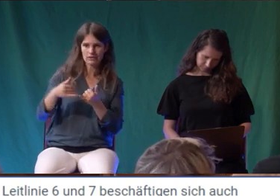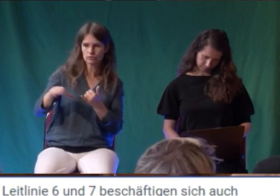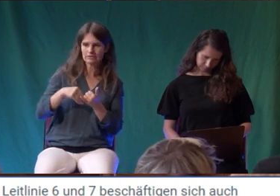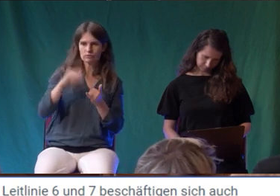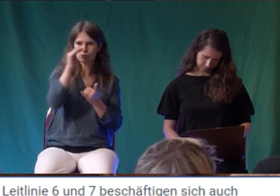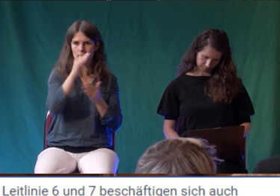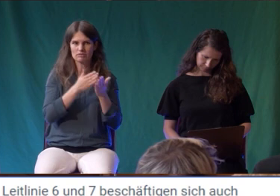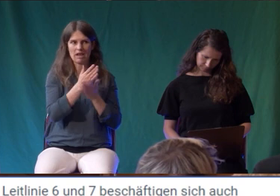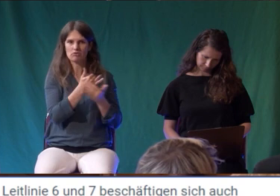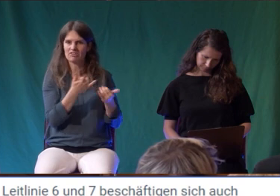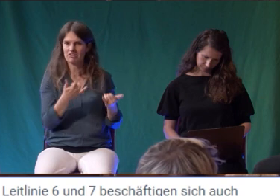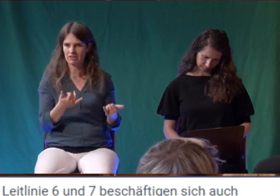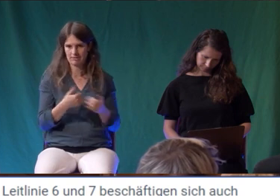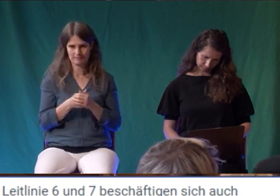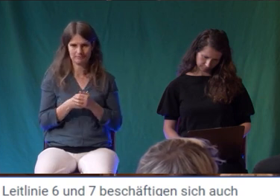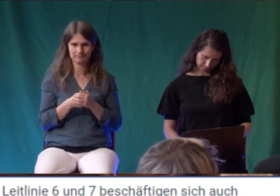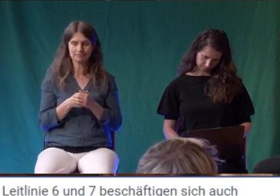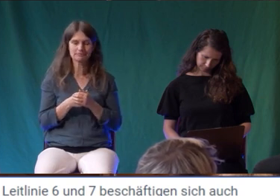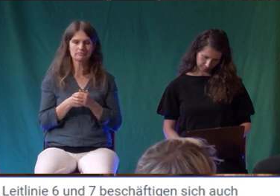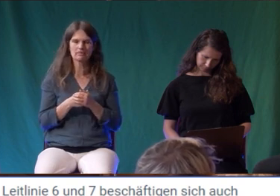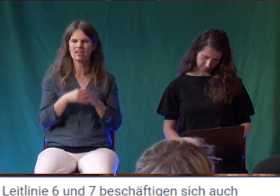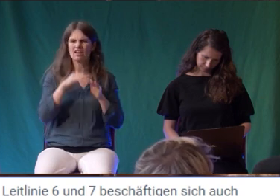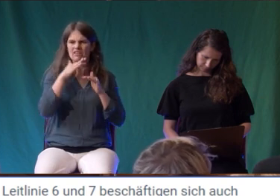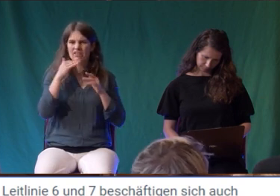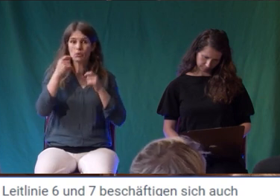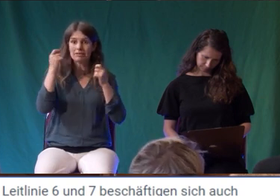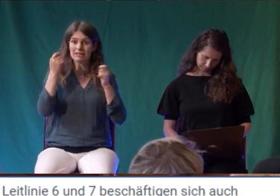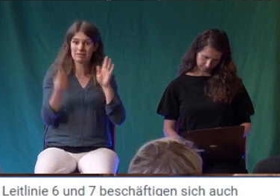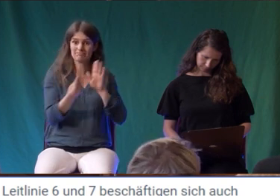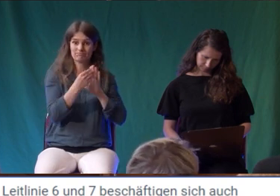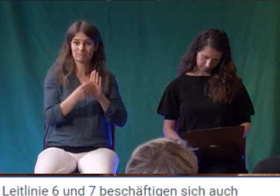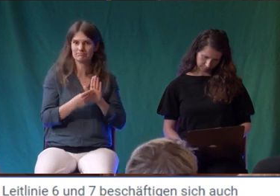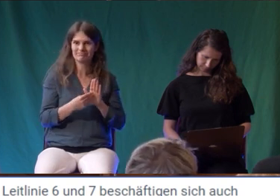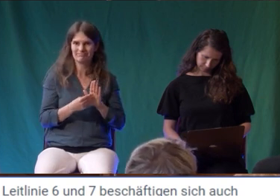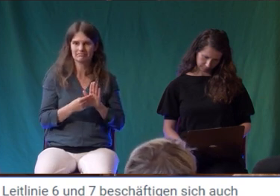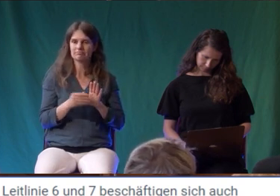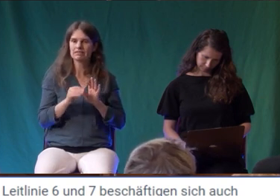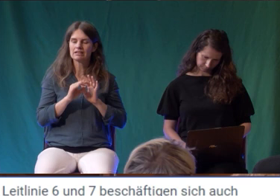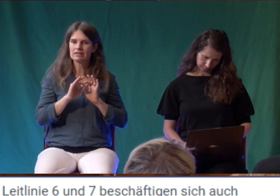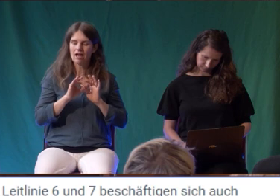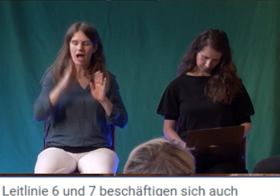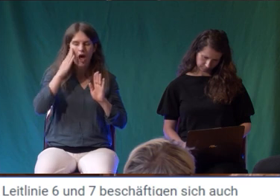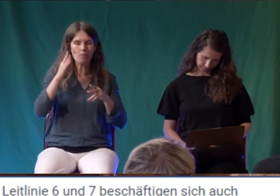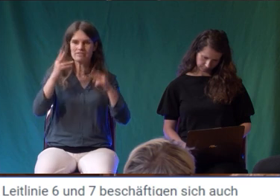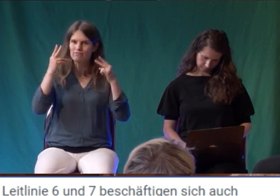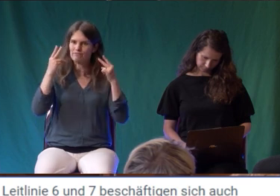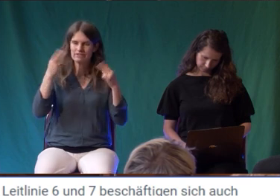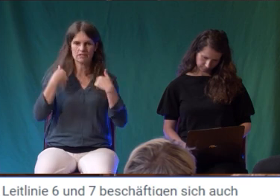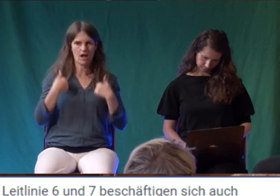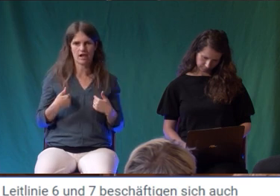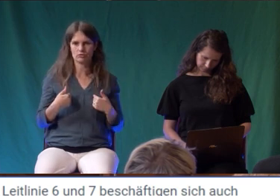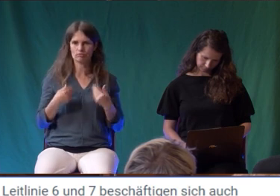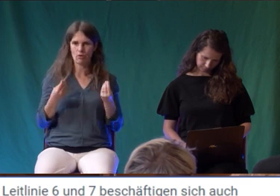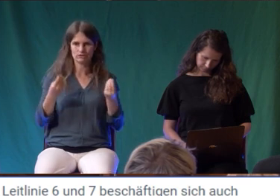ansonsten haben wir uns eigentlich zurückgehalten weil wir gedacht haben es ist wirklich die Erkenntnis die professionelle Haltung ist das was so die